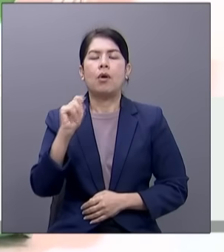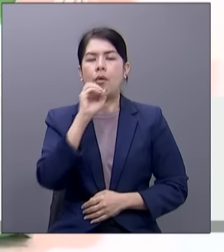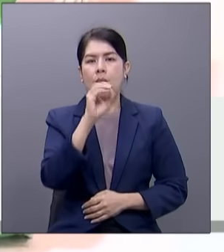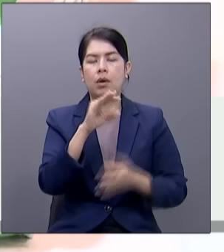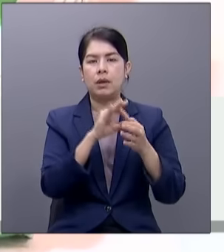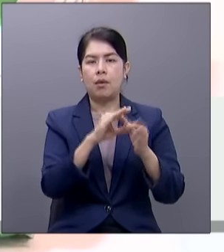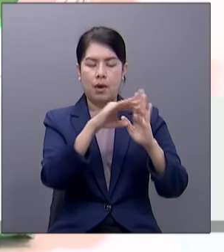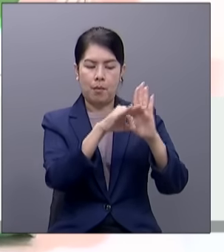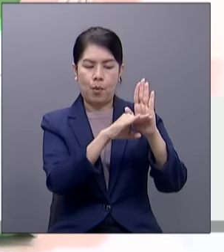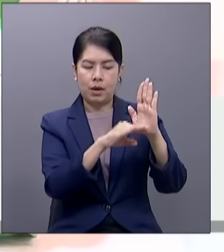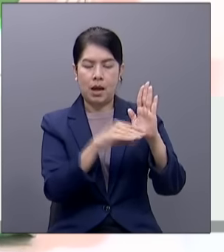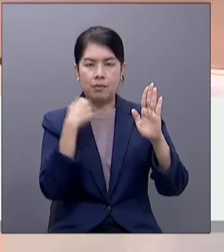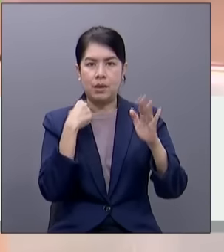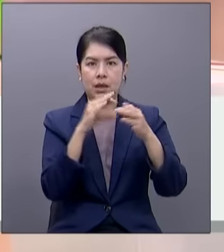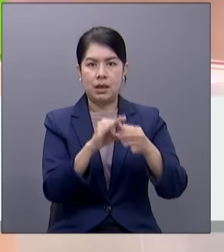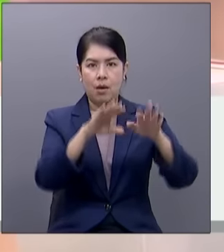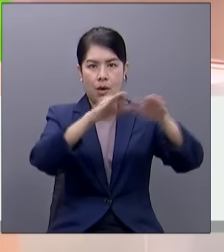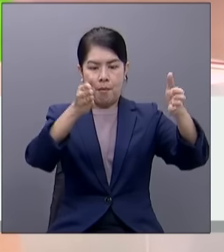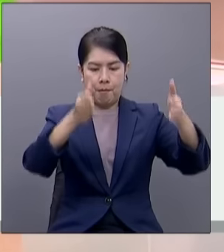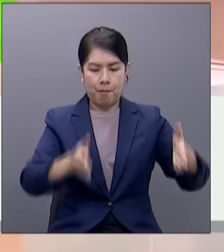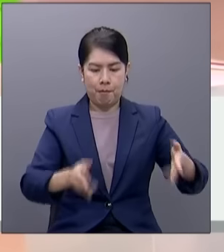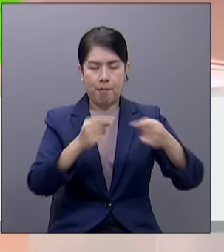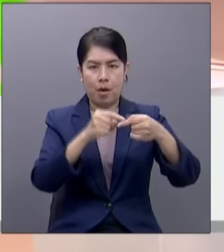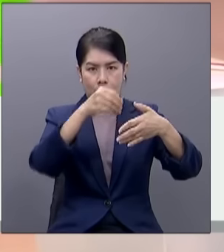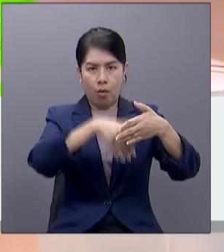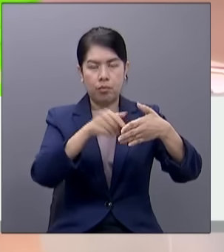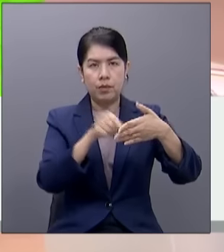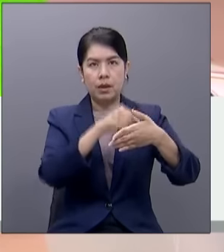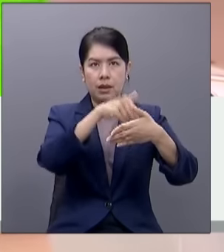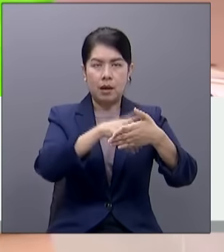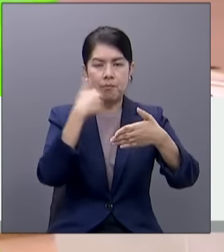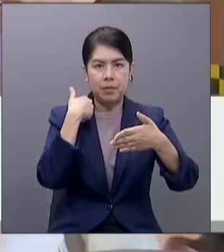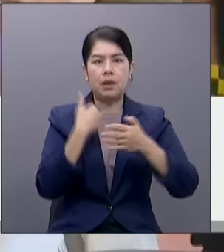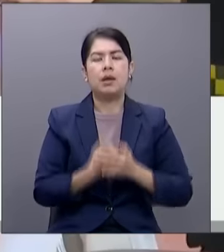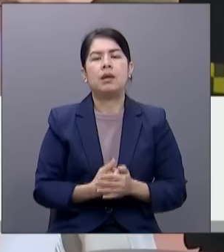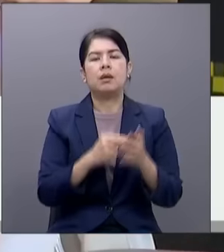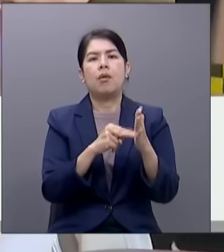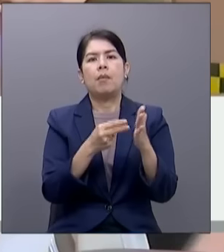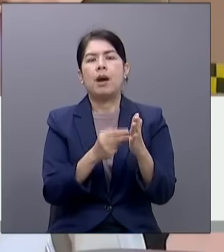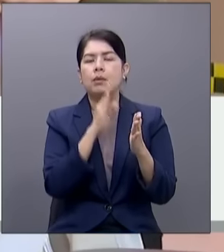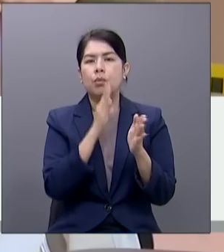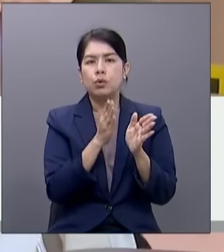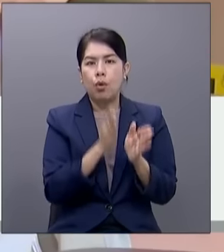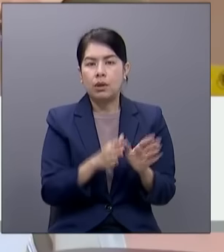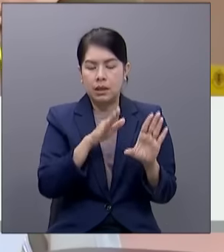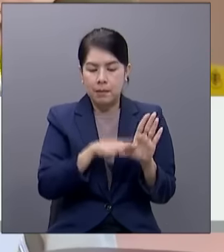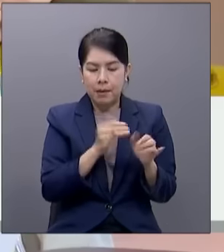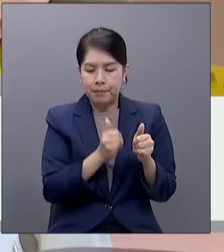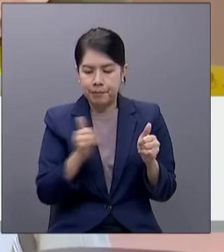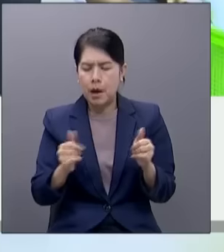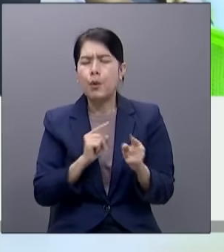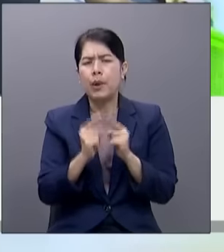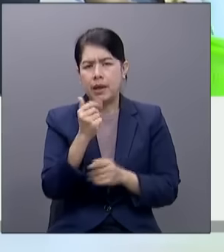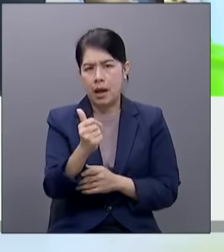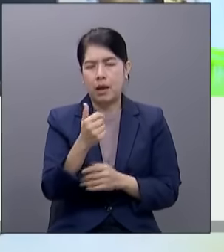คะเป็นสถานที่เลือกค่ะไม่ใช่สถานที่แนะนำตัวแต่ว่าผู้สมัครก็สามารถที่จะพูดคุยกันได้พร้อมกับเตือนผู้สมัครนะคะให้